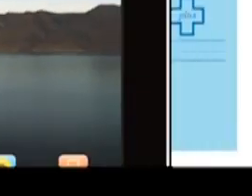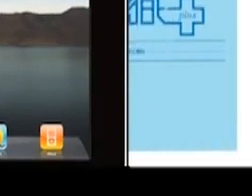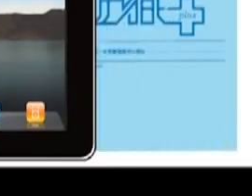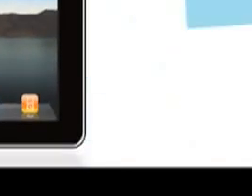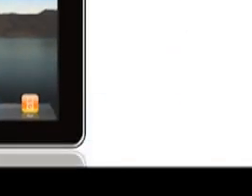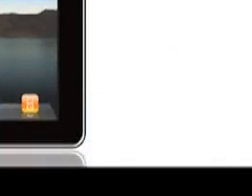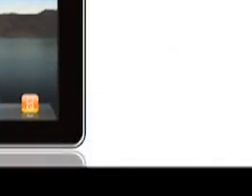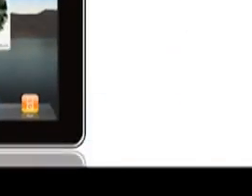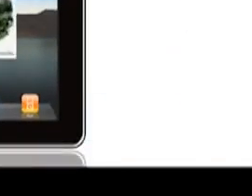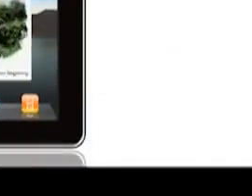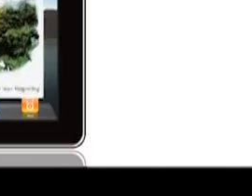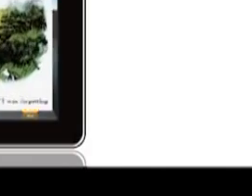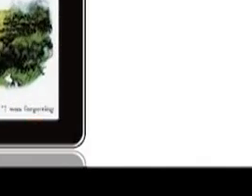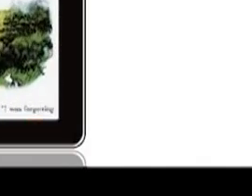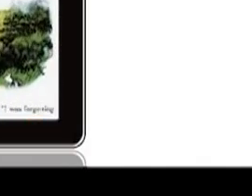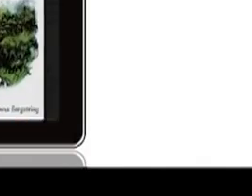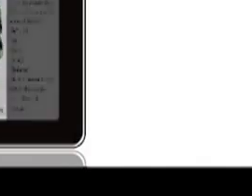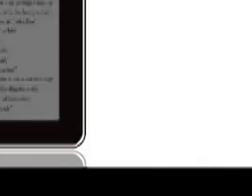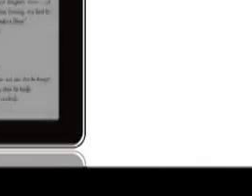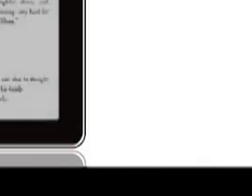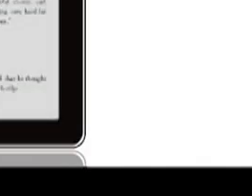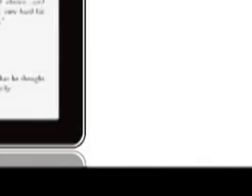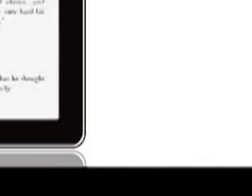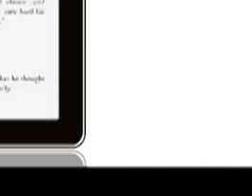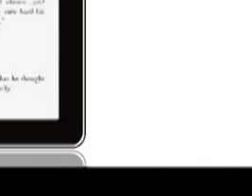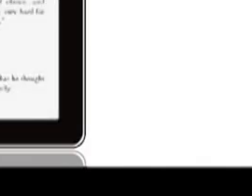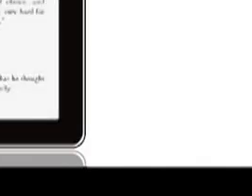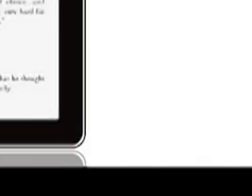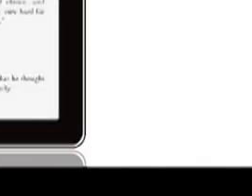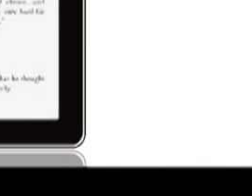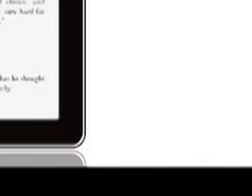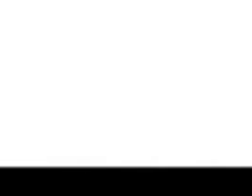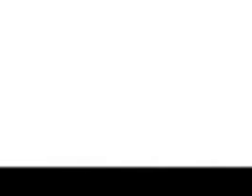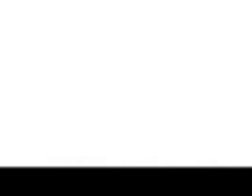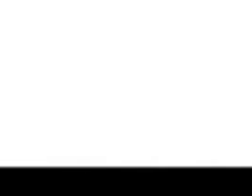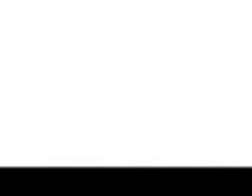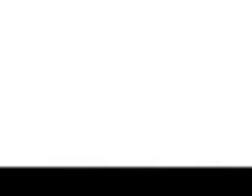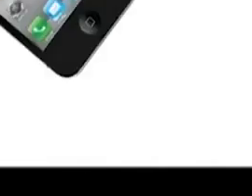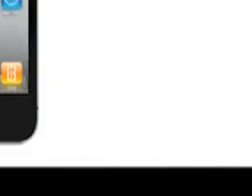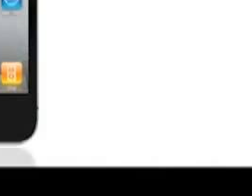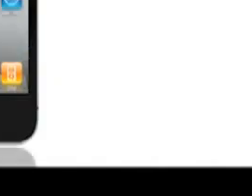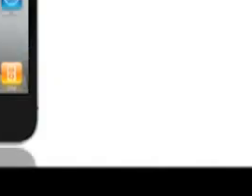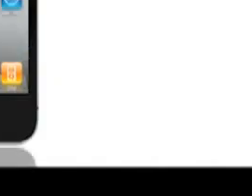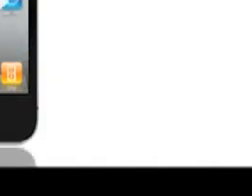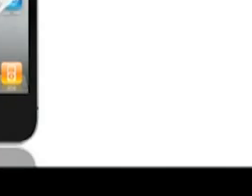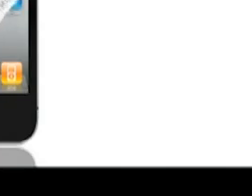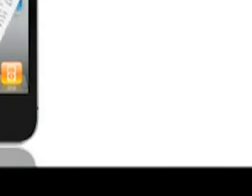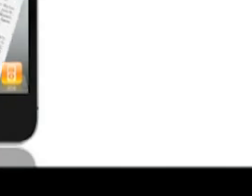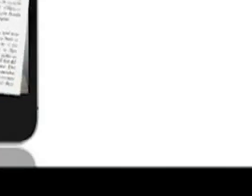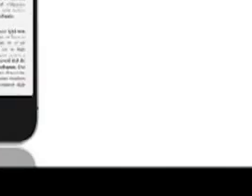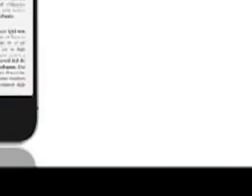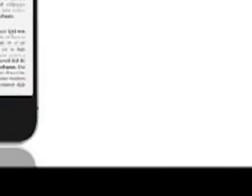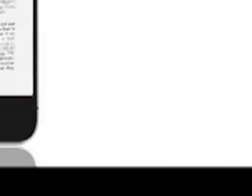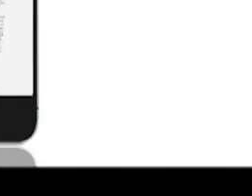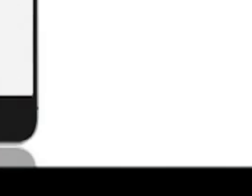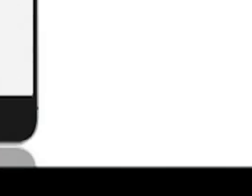將他們的書籍、刊物和 blog 等等發成電子書，令到讀者可以隨時隨地利用 iPad、